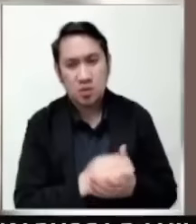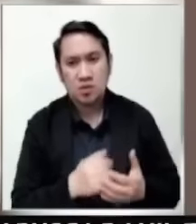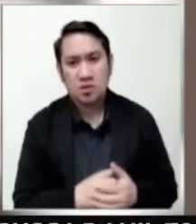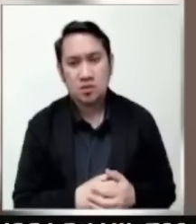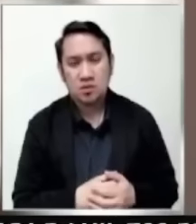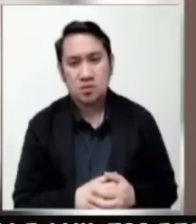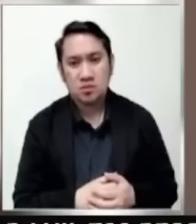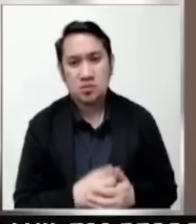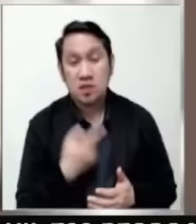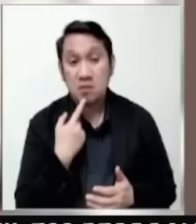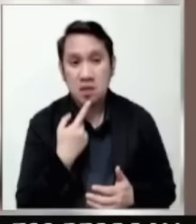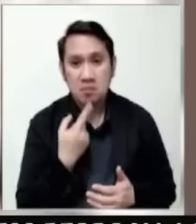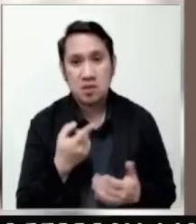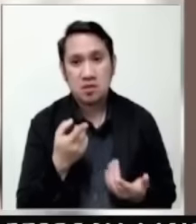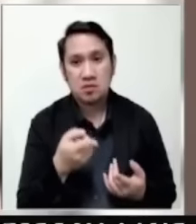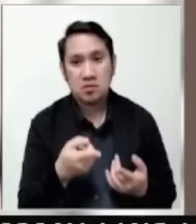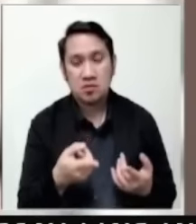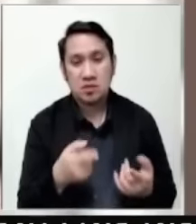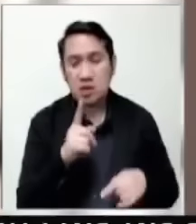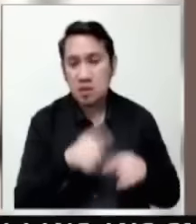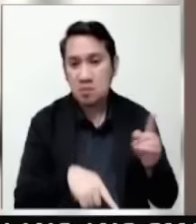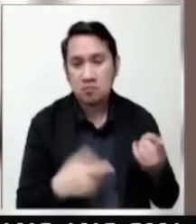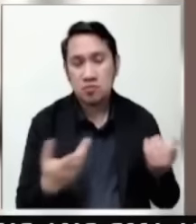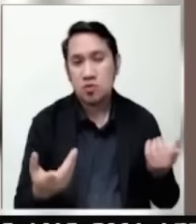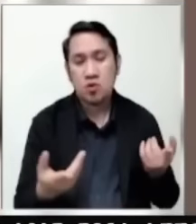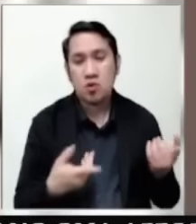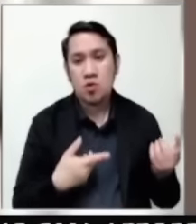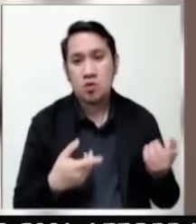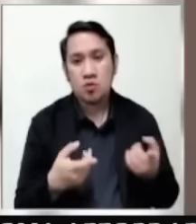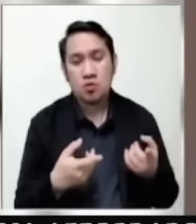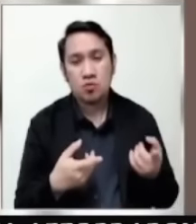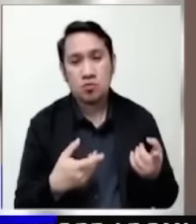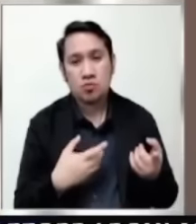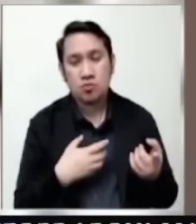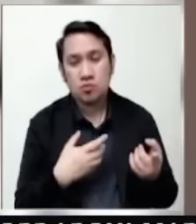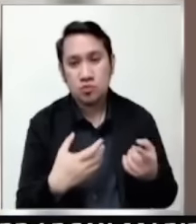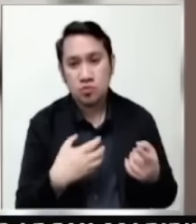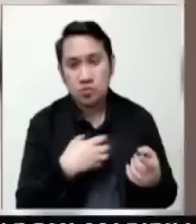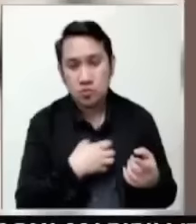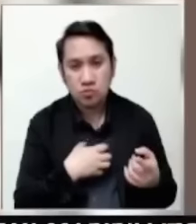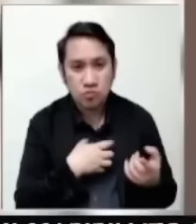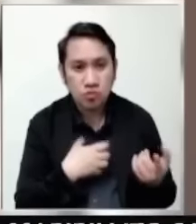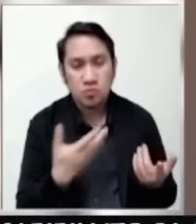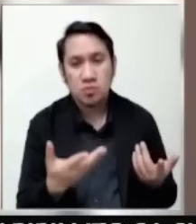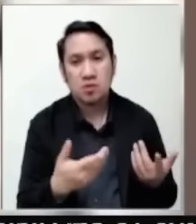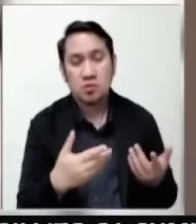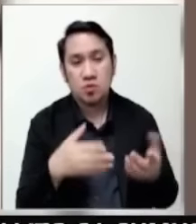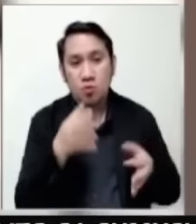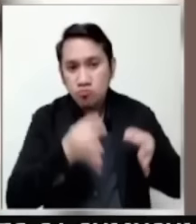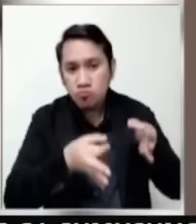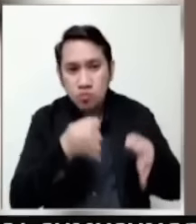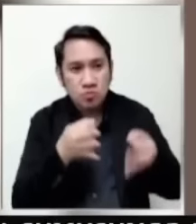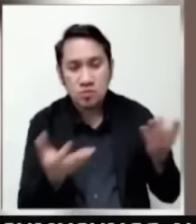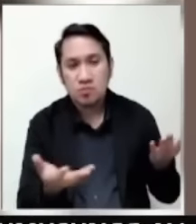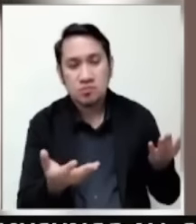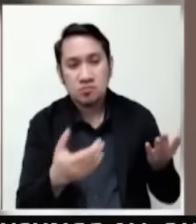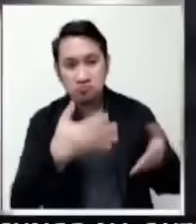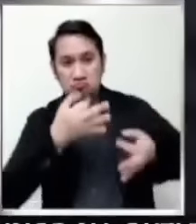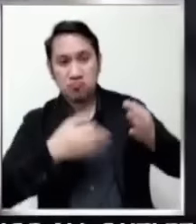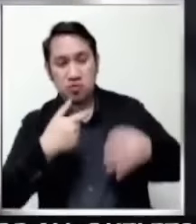kontrolado yung magreklamo sila. Ang amin lang sana, bago kayo maghusga, sana inaalam muna nila yung